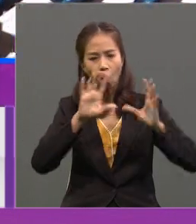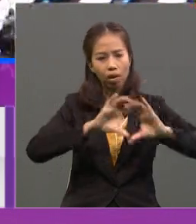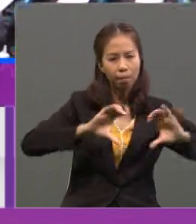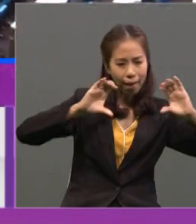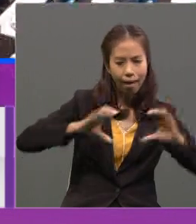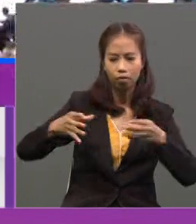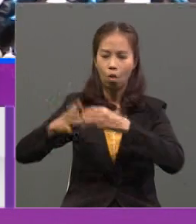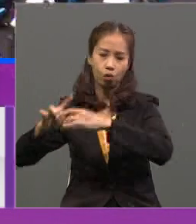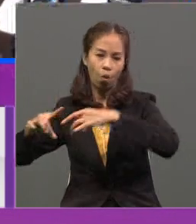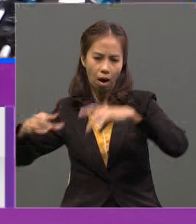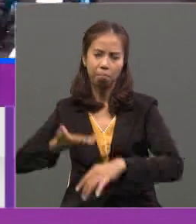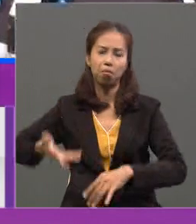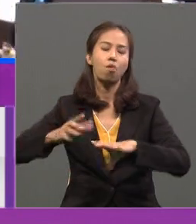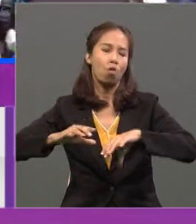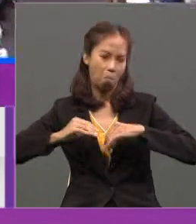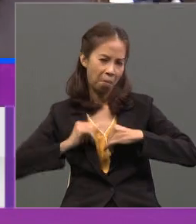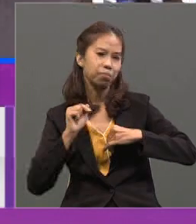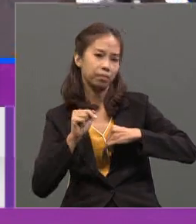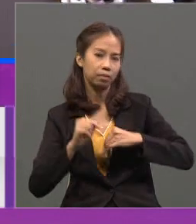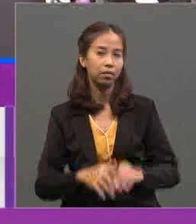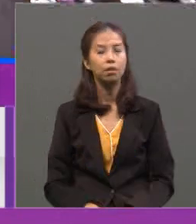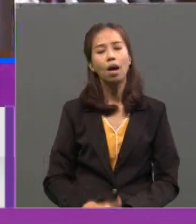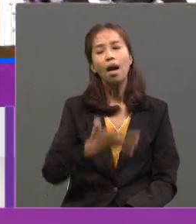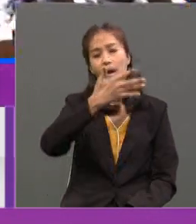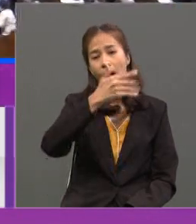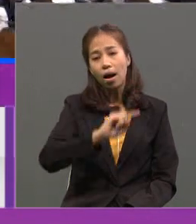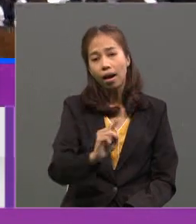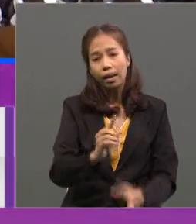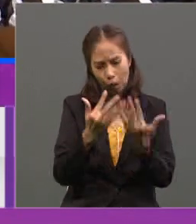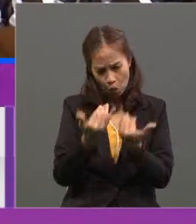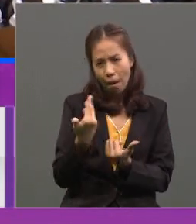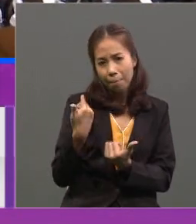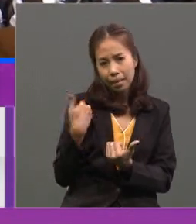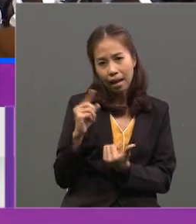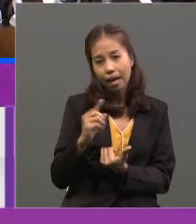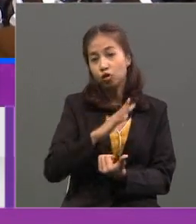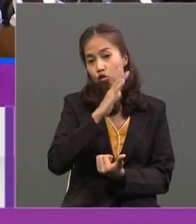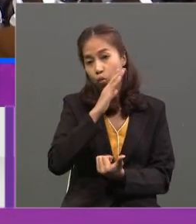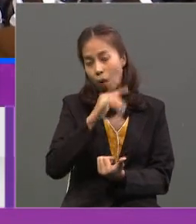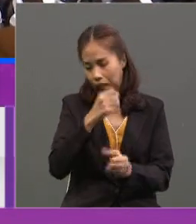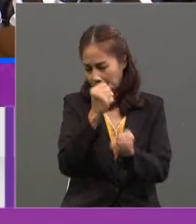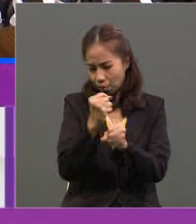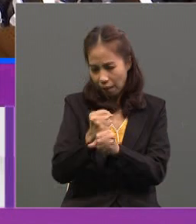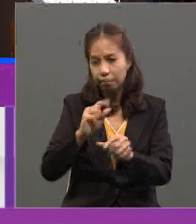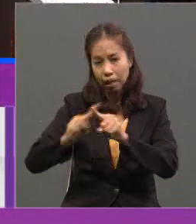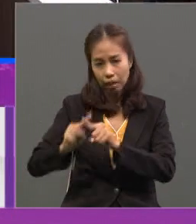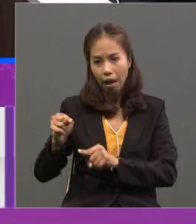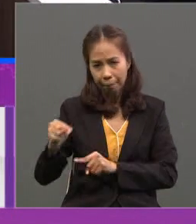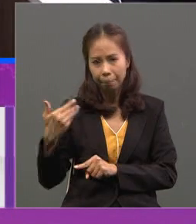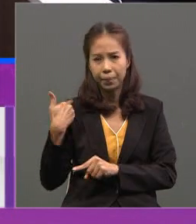ต้องยมรัว่วันนี้ มีพระกิศหลยอย่ reinsert transparency off